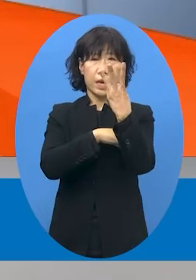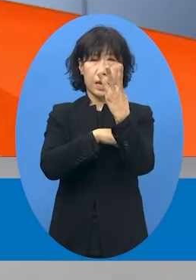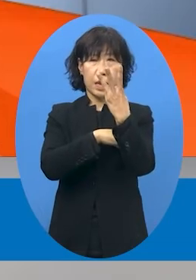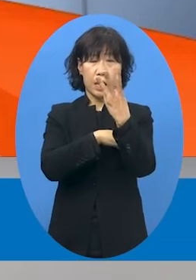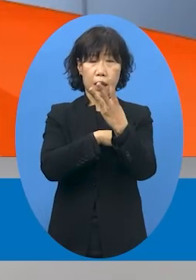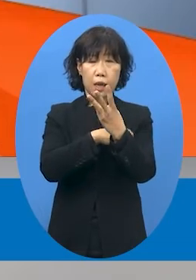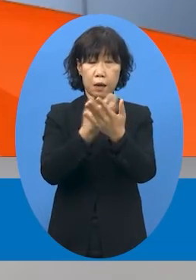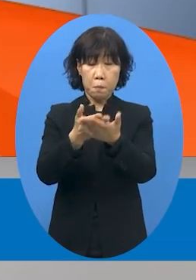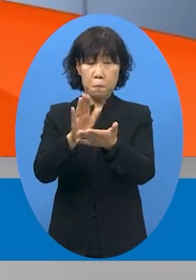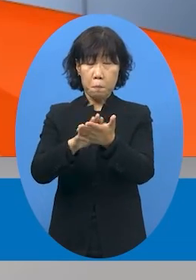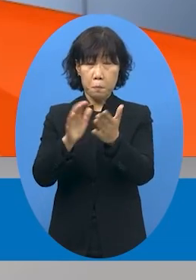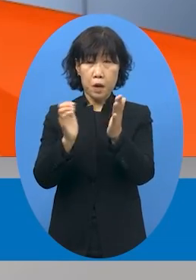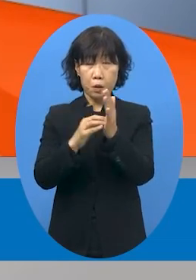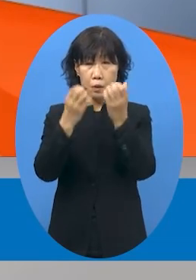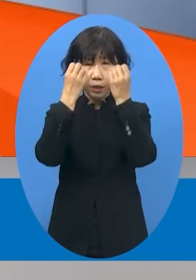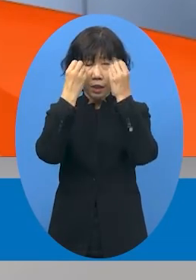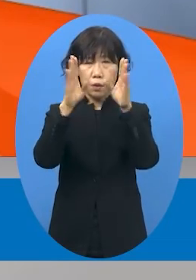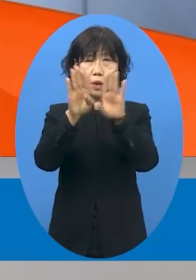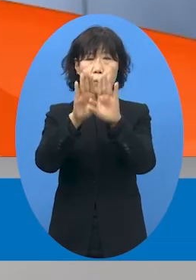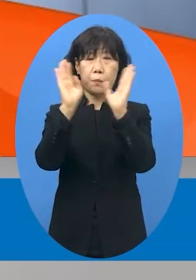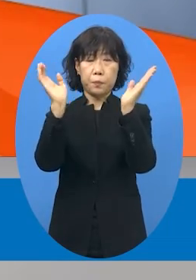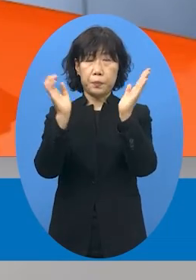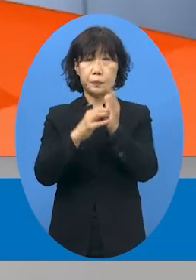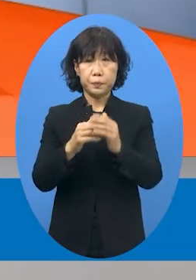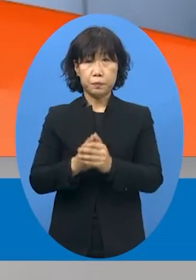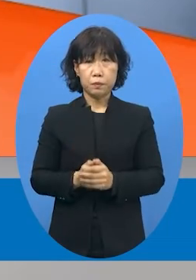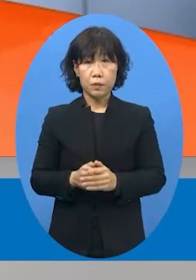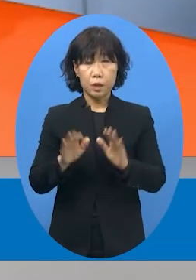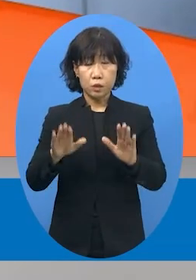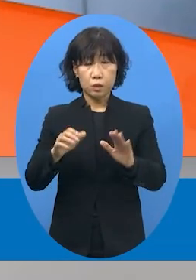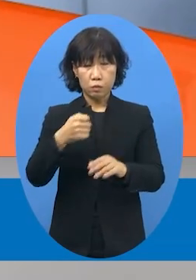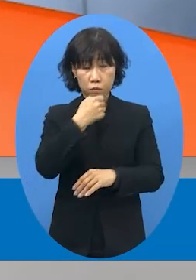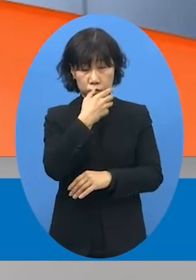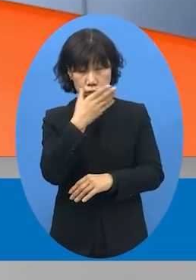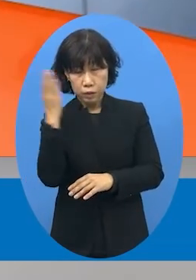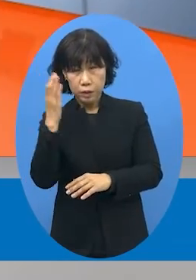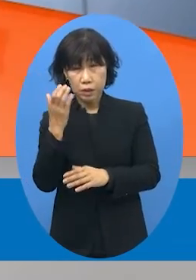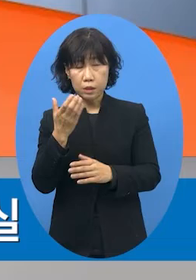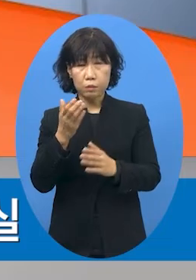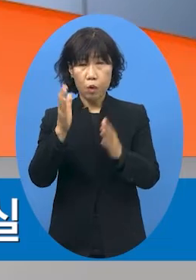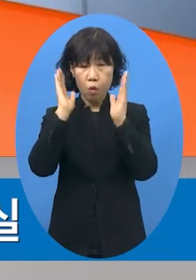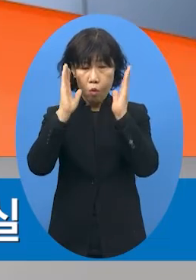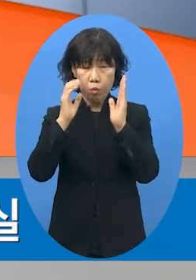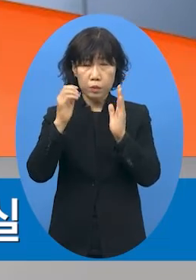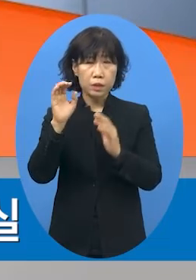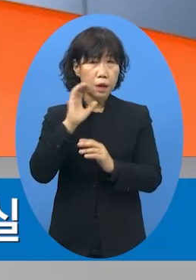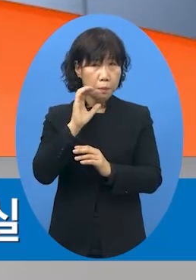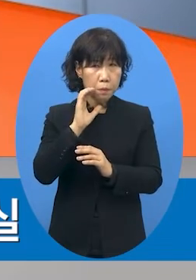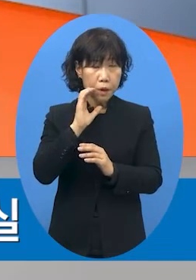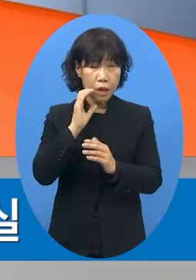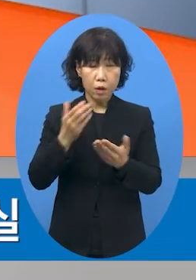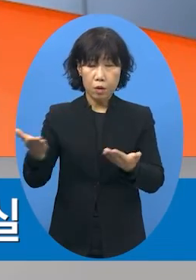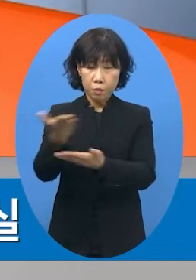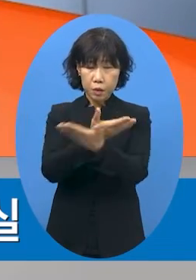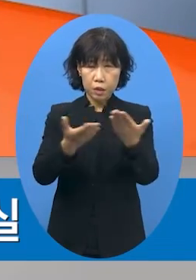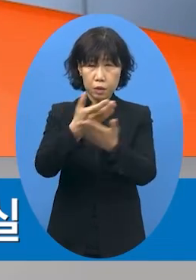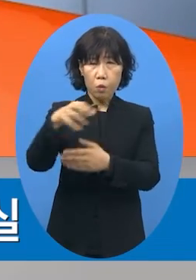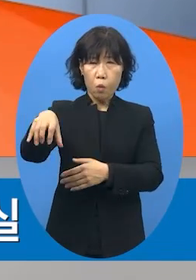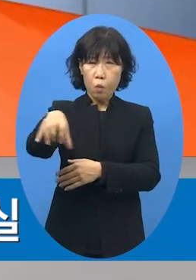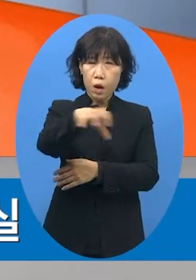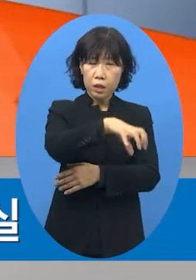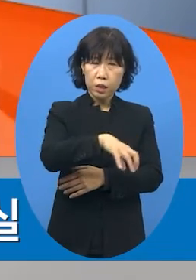수가 리모델링을 거쳐 새롭게 탄생했는데요 트렌드에 맞는 스터디카페 지역커뮤니티 공간까지